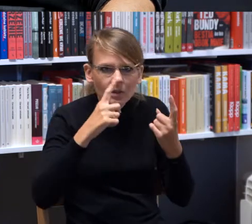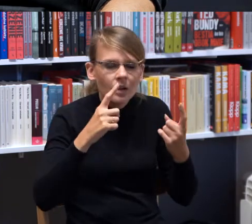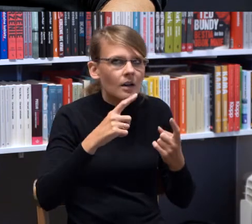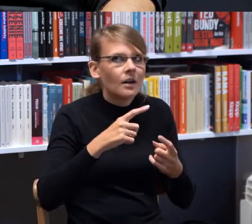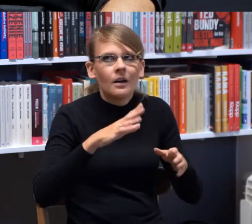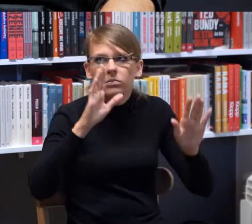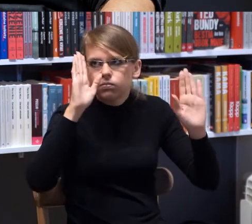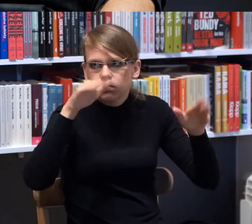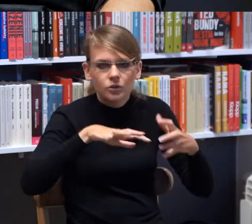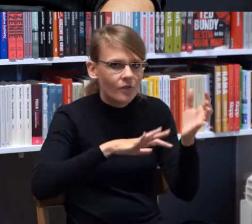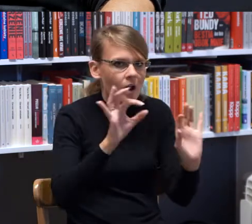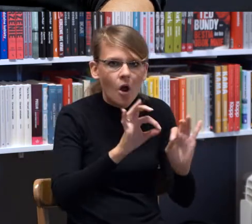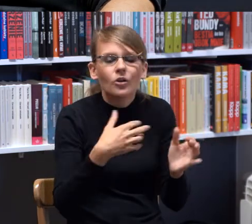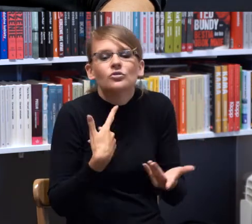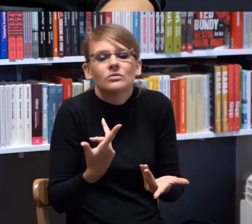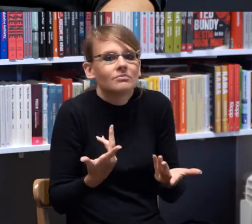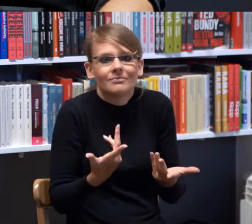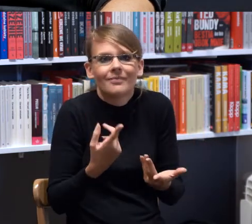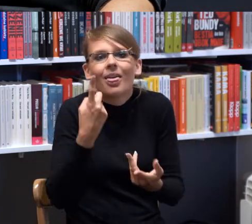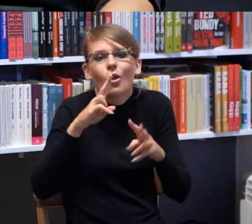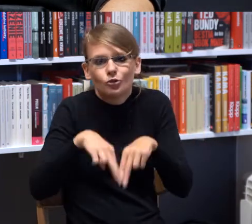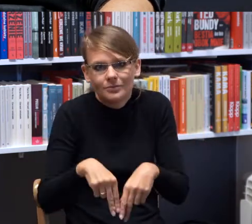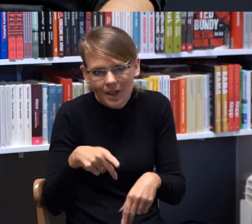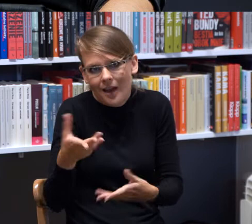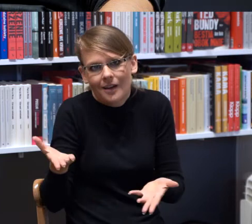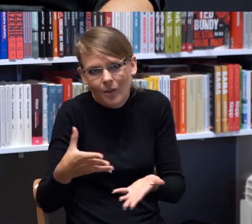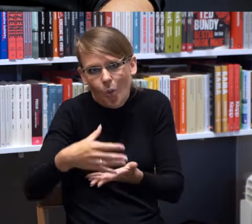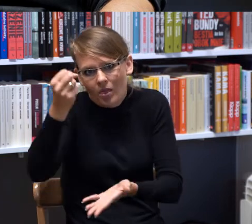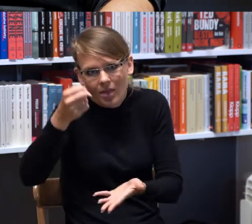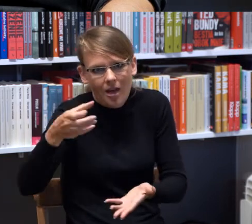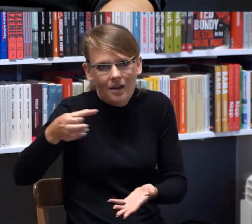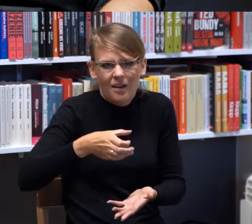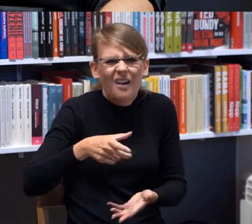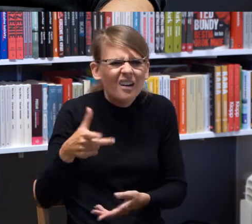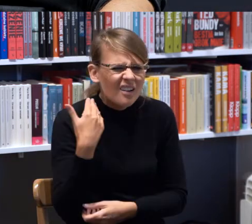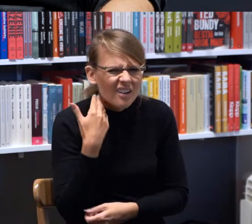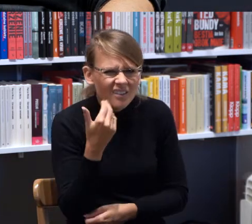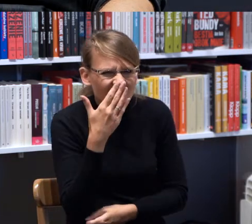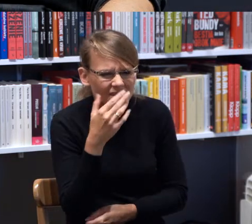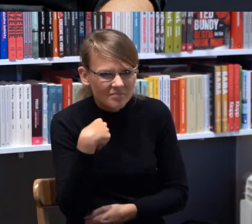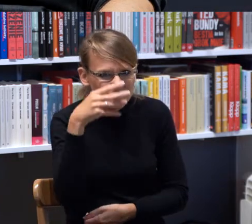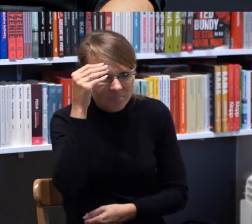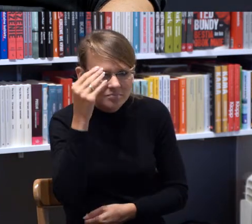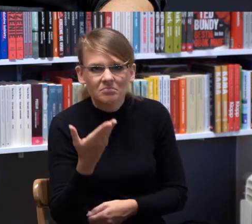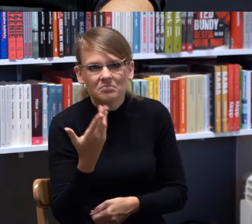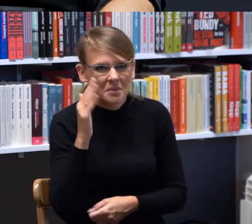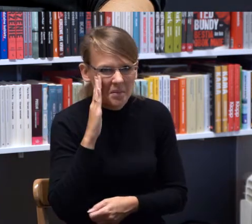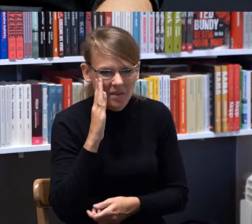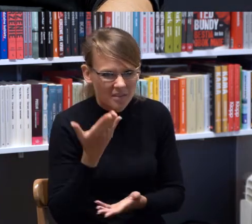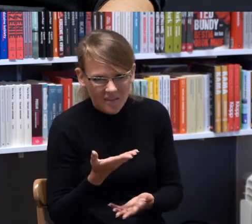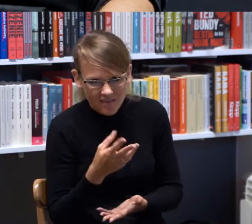nie pozostaje nam nic innego, jak tylko otworzyć tę butelkę, nie pamiętam, co on pił, czegoś tam,